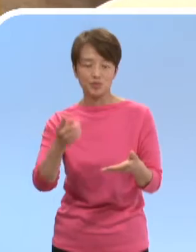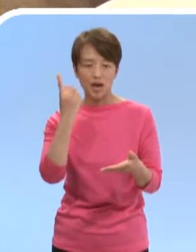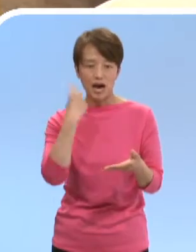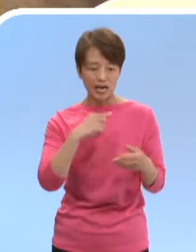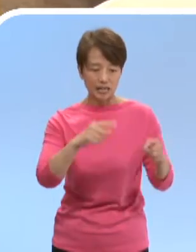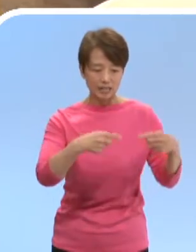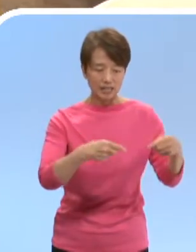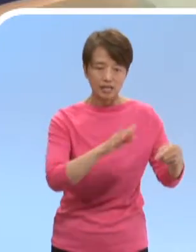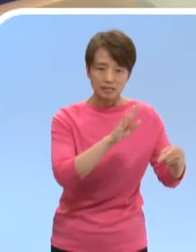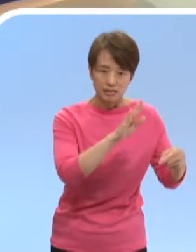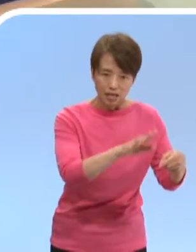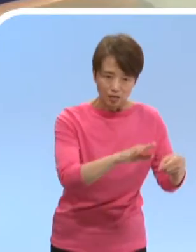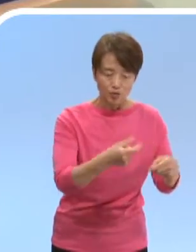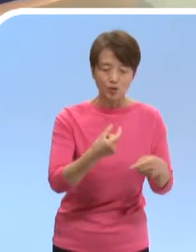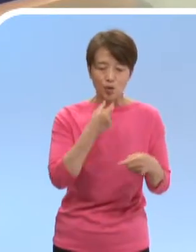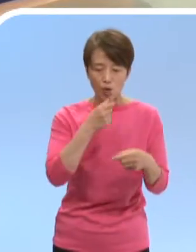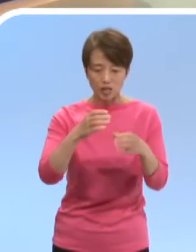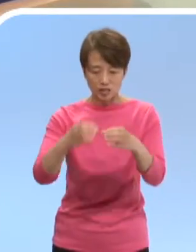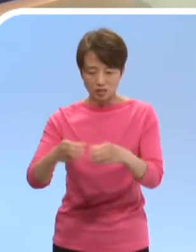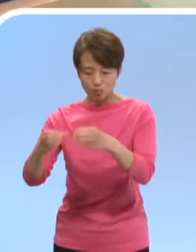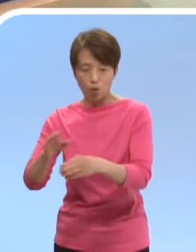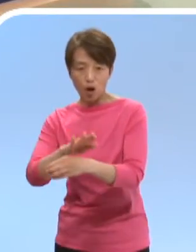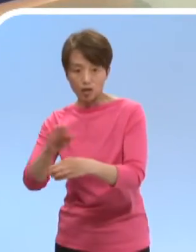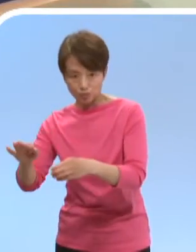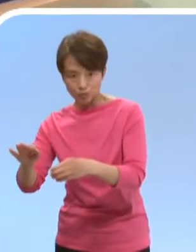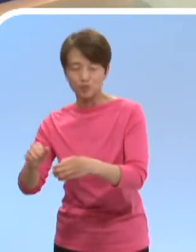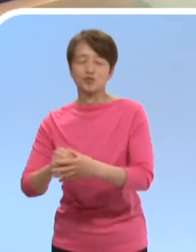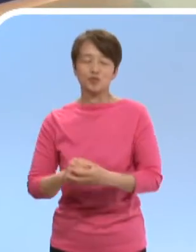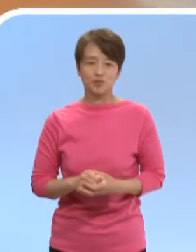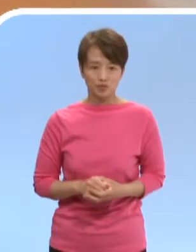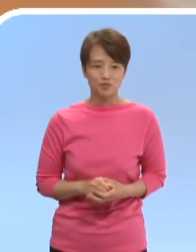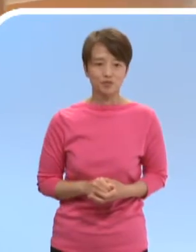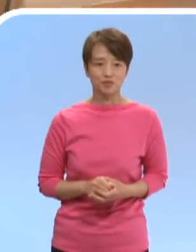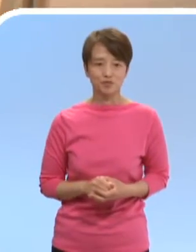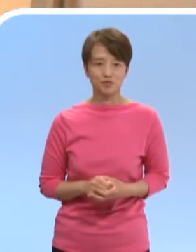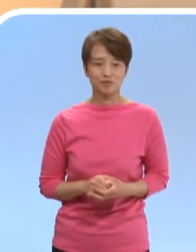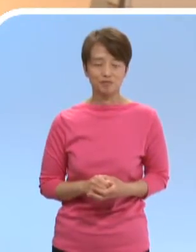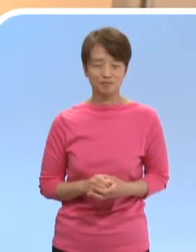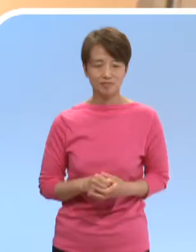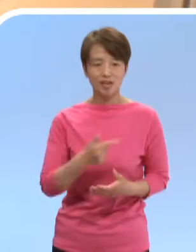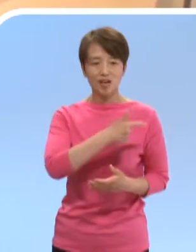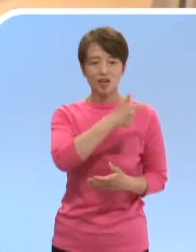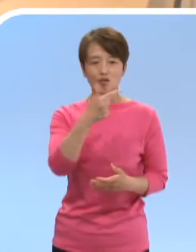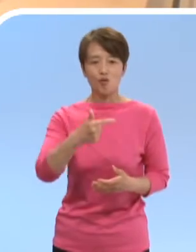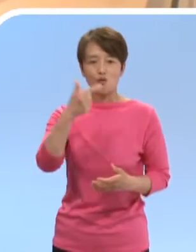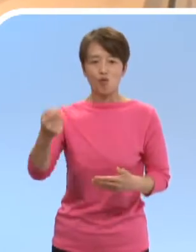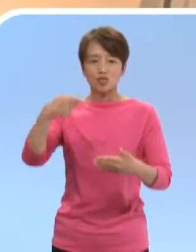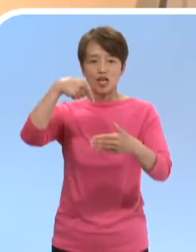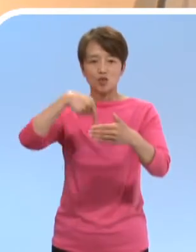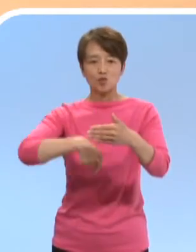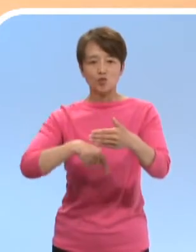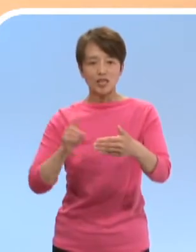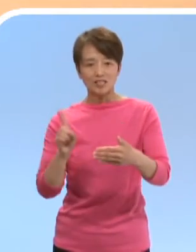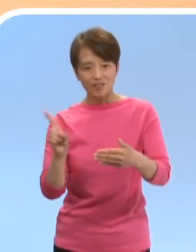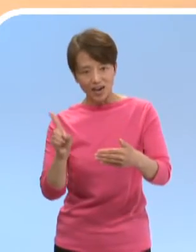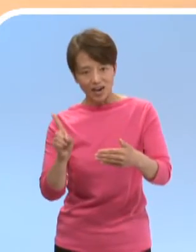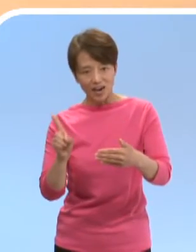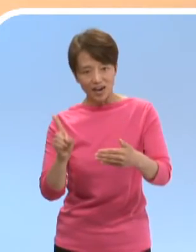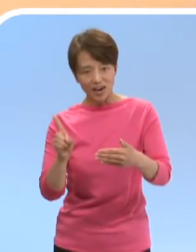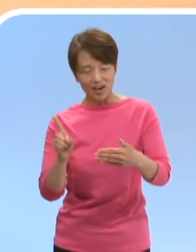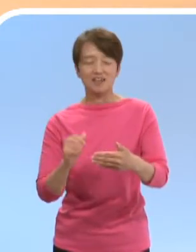石焼きあるでしょう、お菓子のね、カンカンとかもあるし。 さらに六甲山のその裏側には